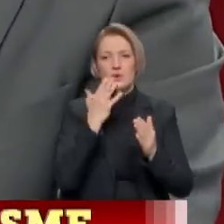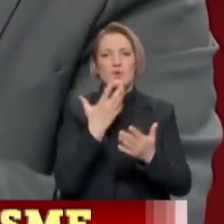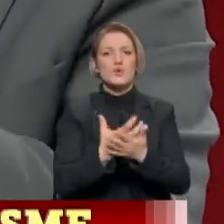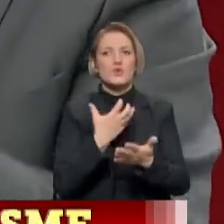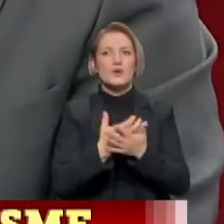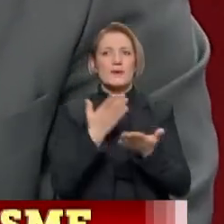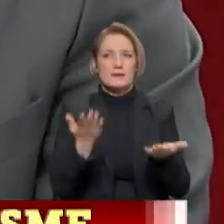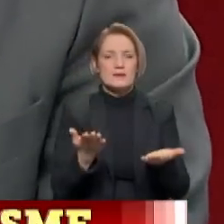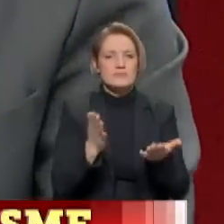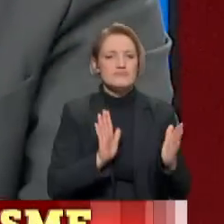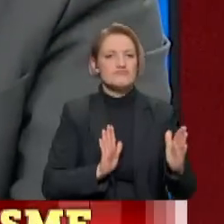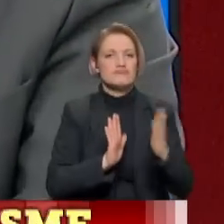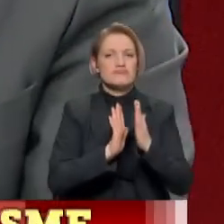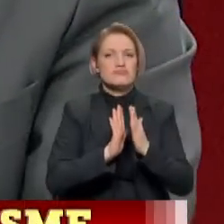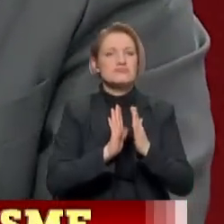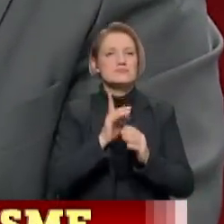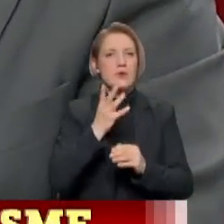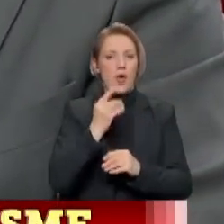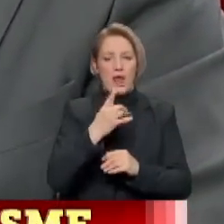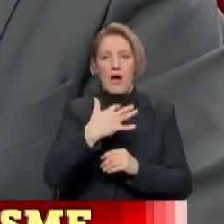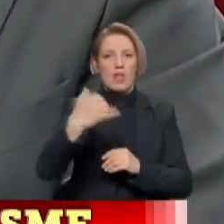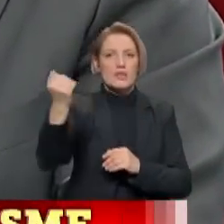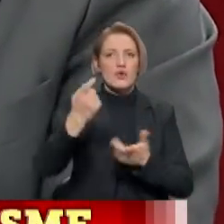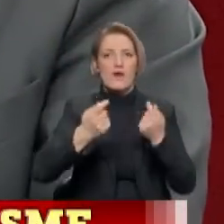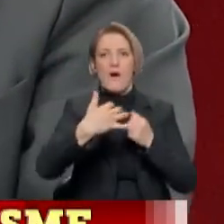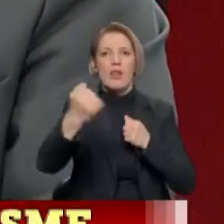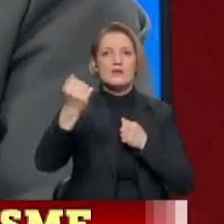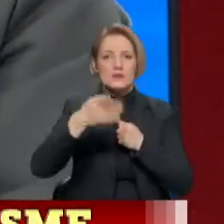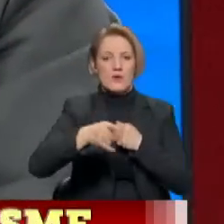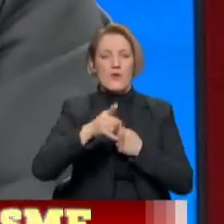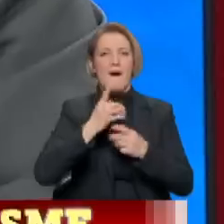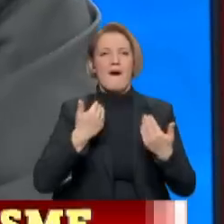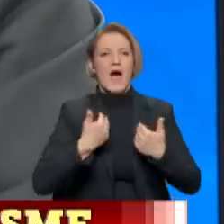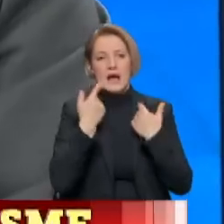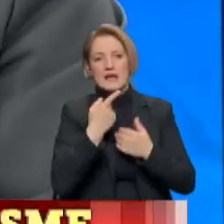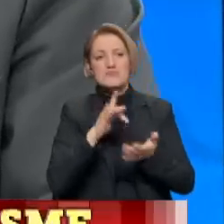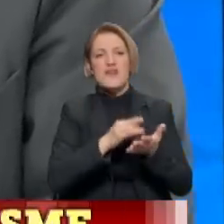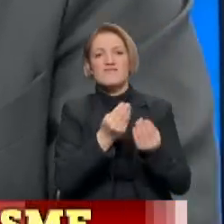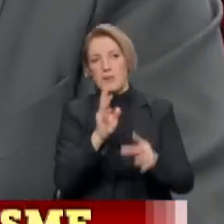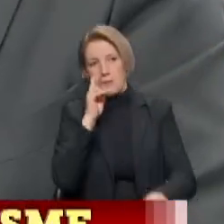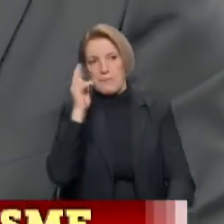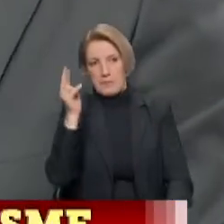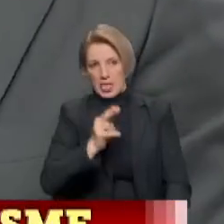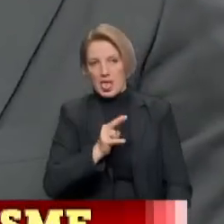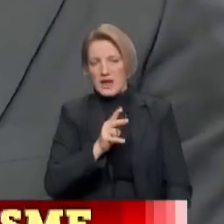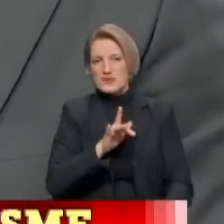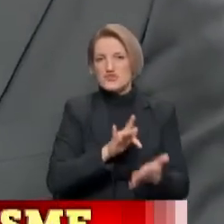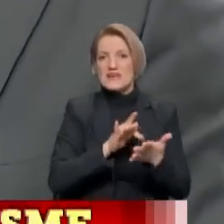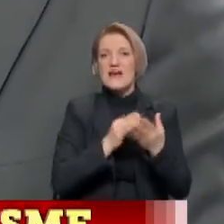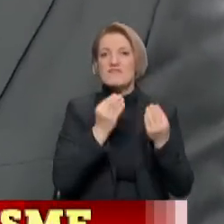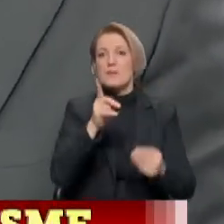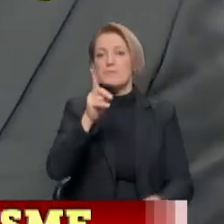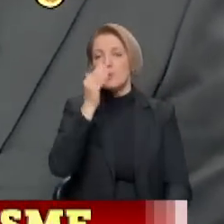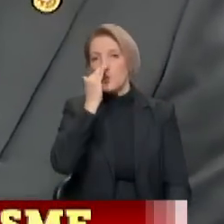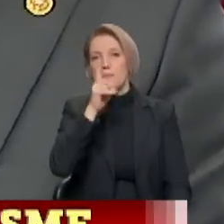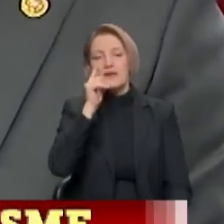Uygulamalara, teamüllere aykırı bir şekilde alındı. Herhalde o hakimin ceza vermeyeceğini gördüler. Ceza verebilecek uygun